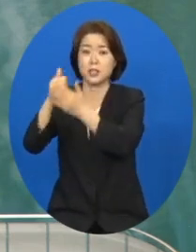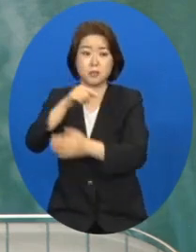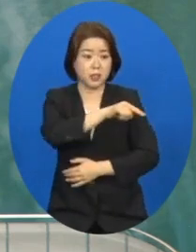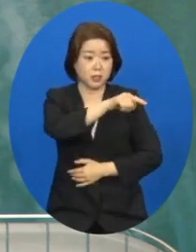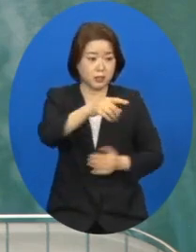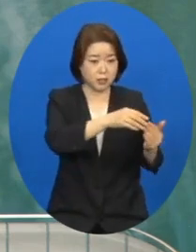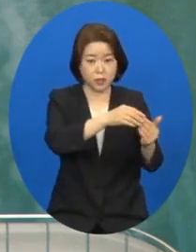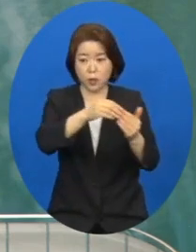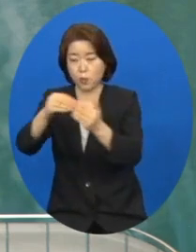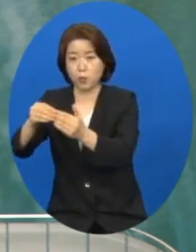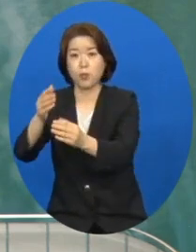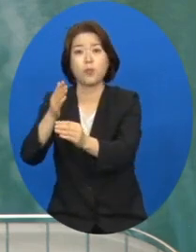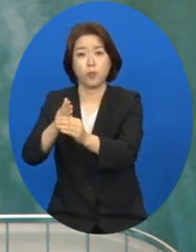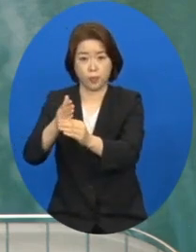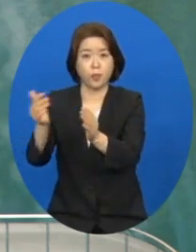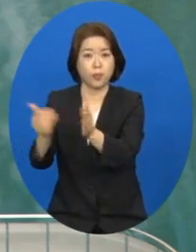주셨는데